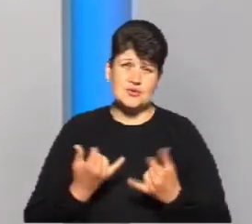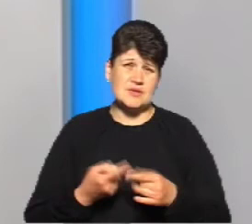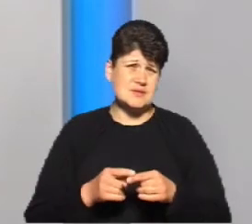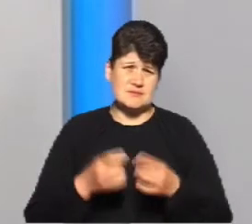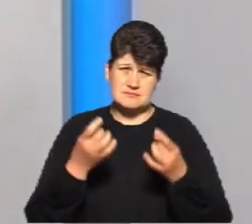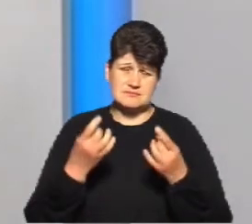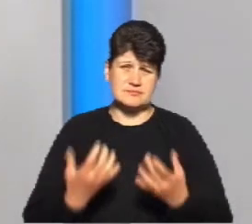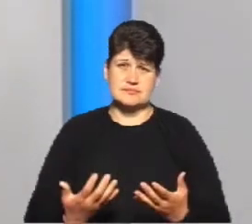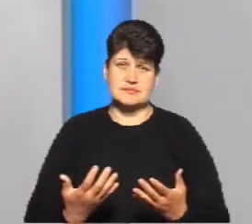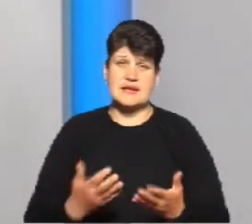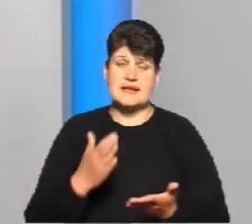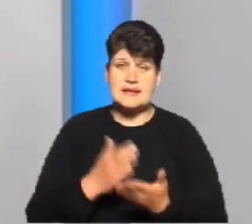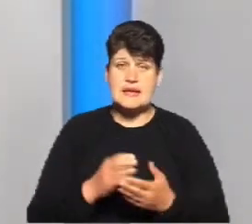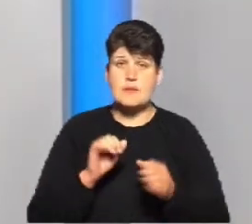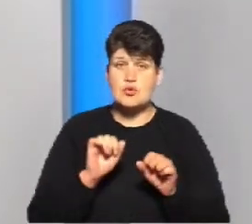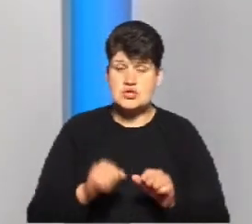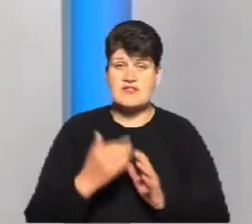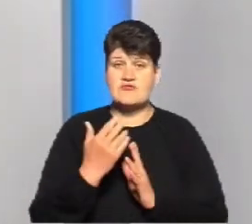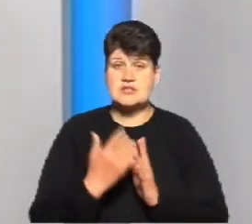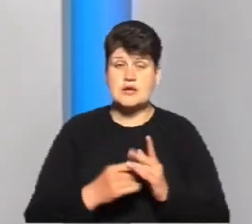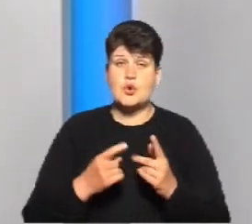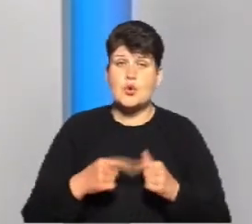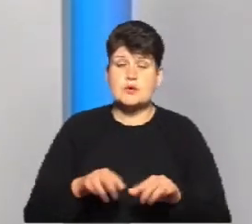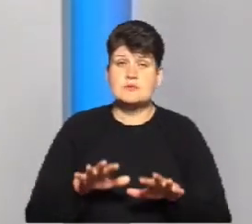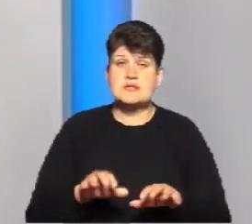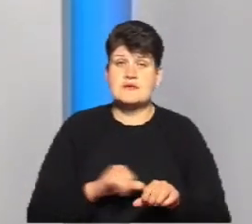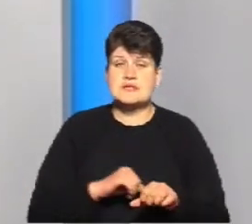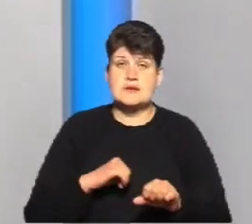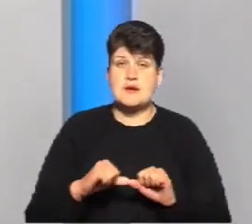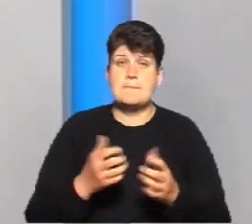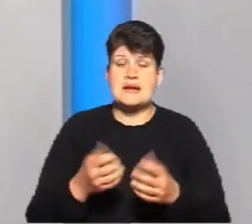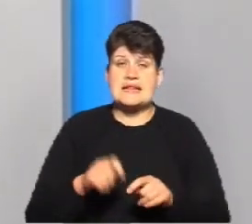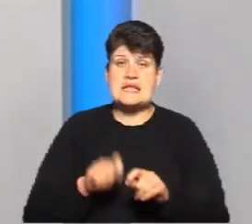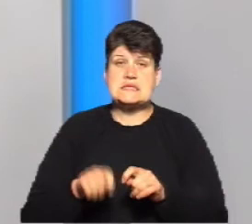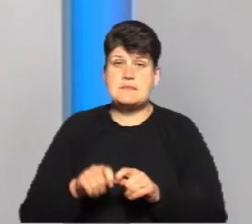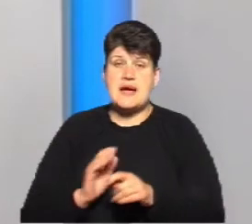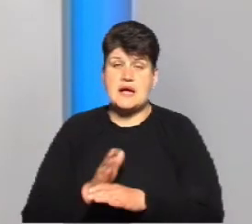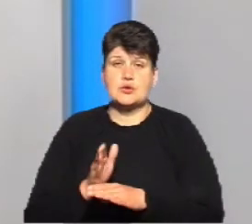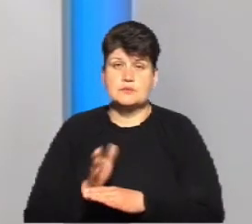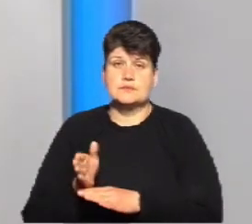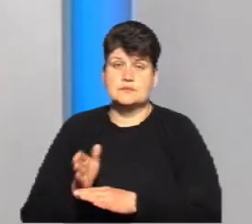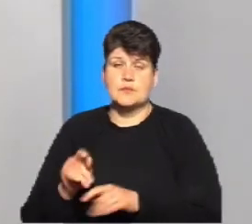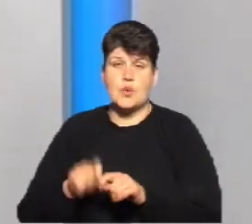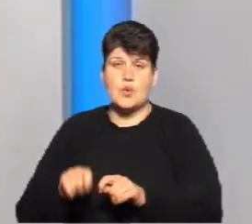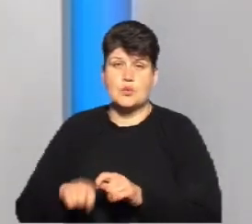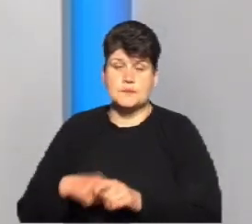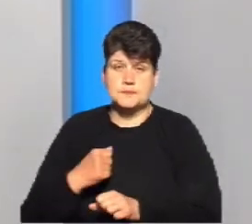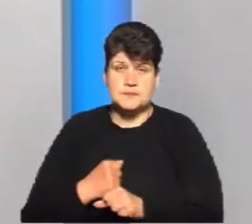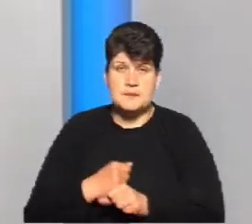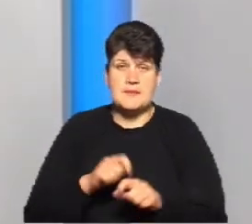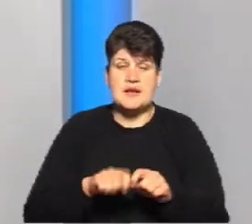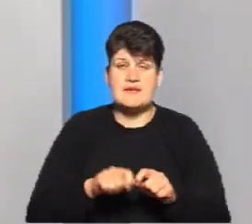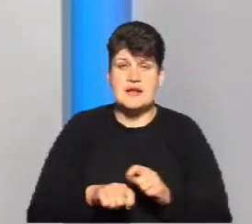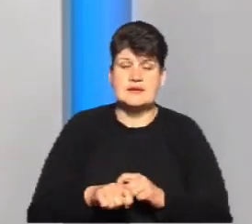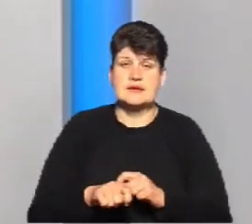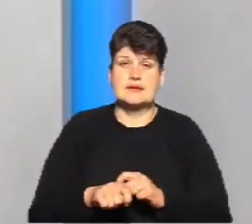є можливість в штаті органу місцевого самоврядування прийняти такого інспектора, який буде здійснювати відповідно цей контроль, перевірятися на